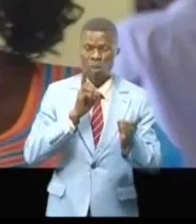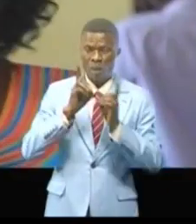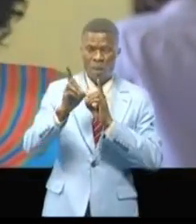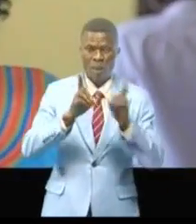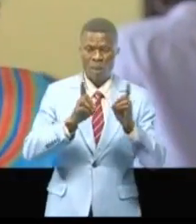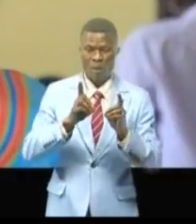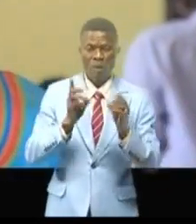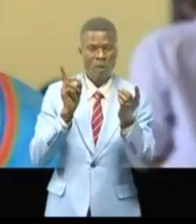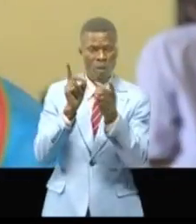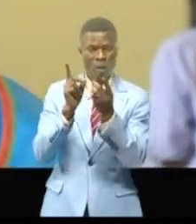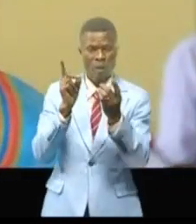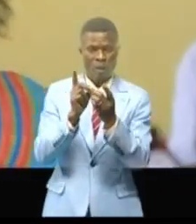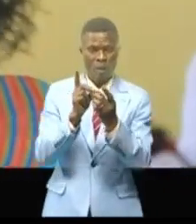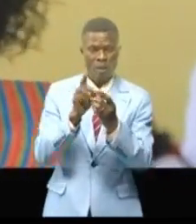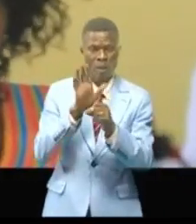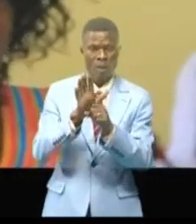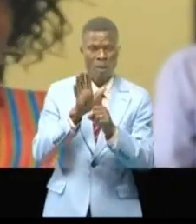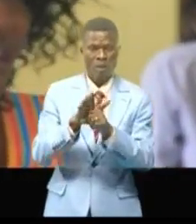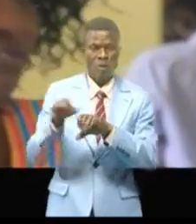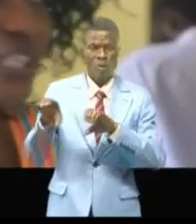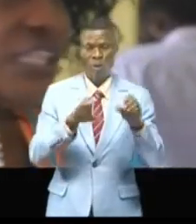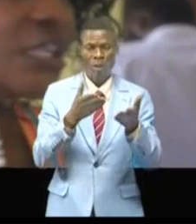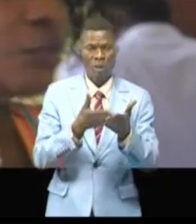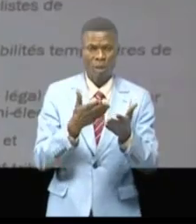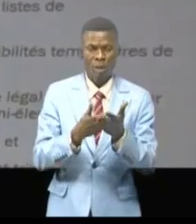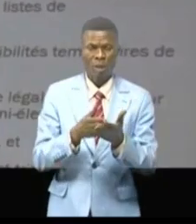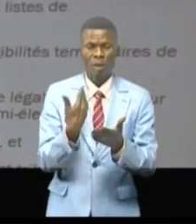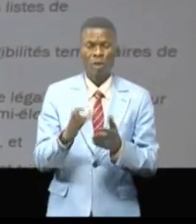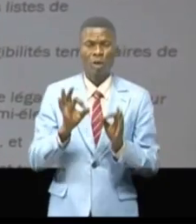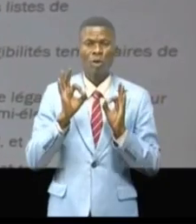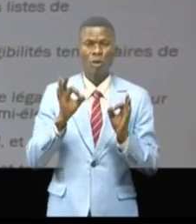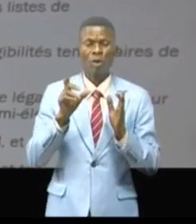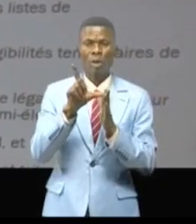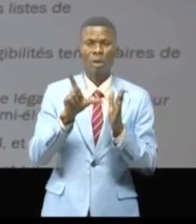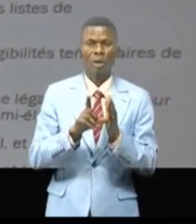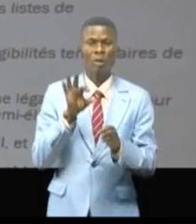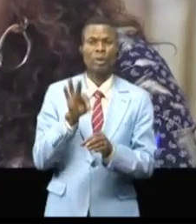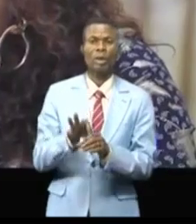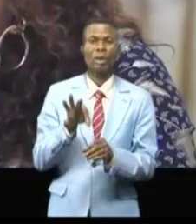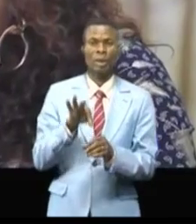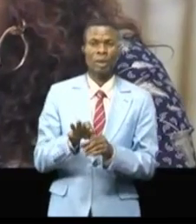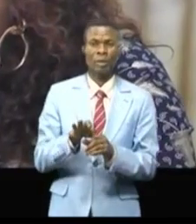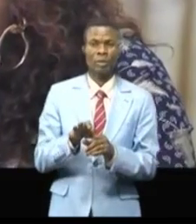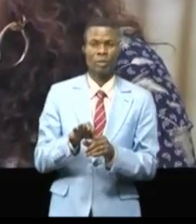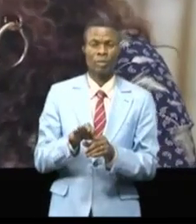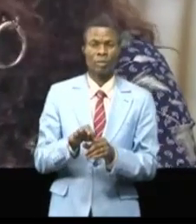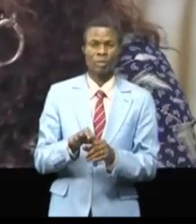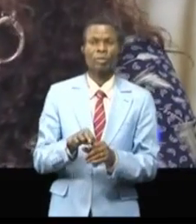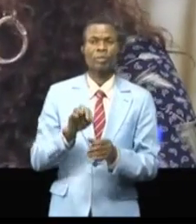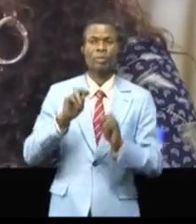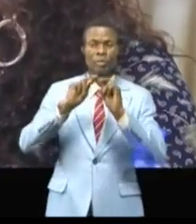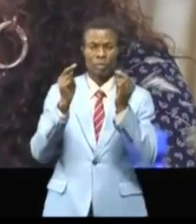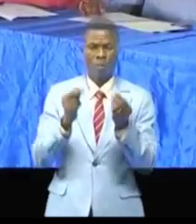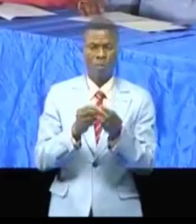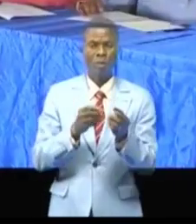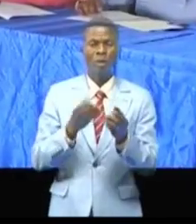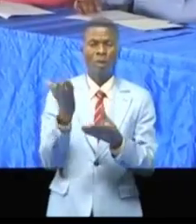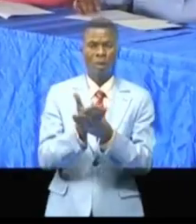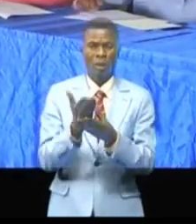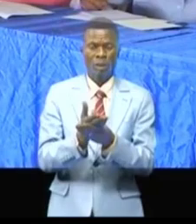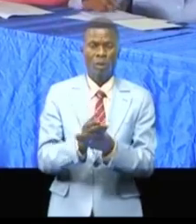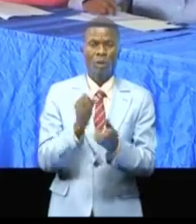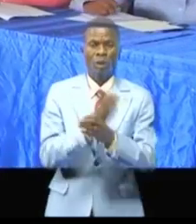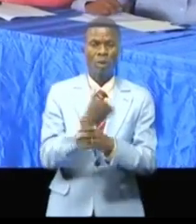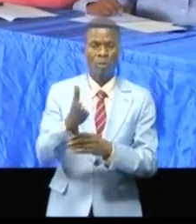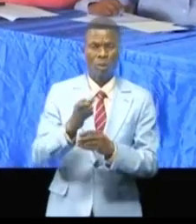de concertation multi-acteurs sur les innovations de la loi électorale, les vade-mecum et guide de la mise en œuvre